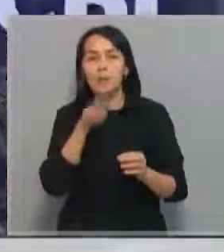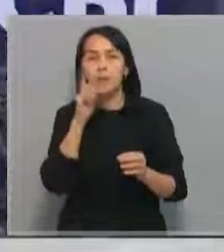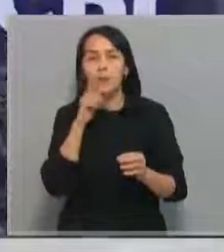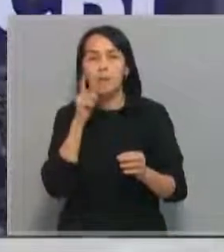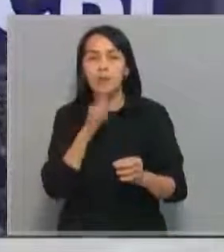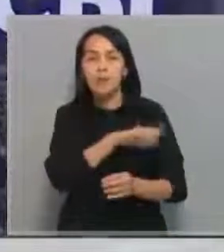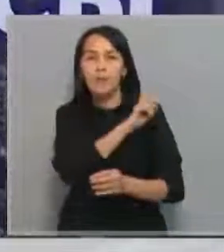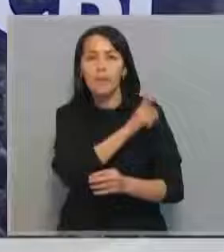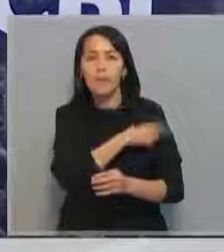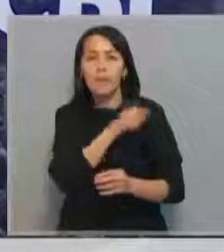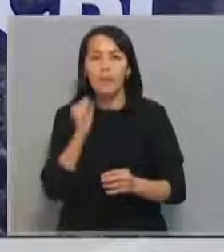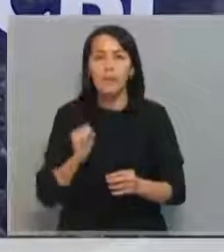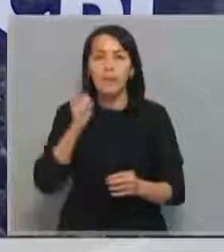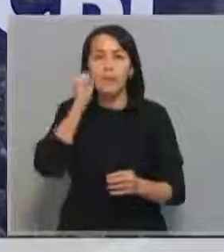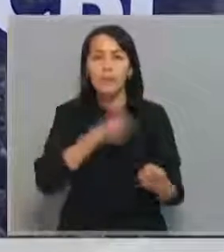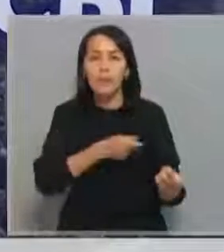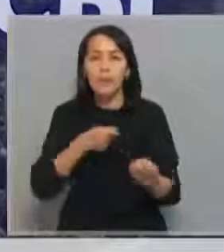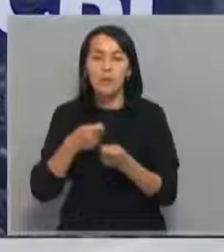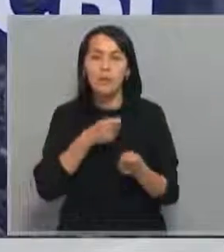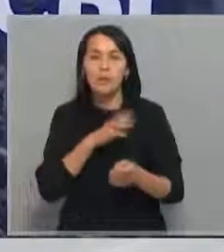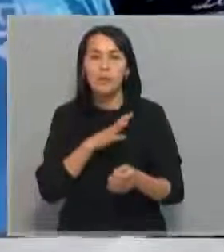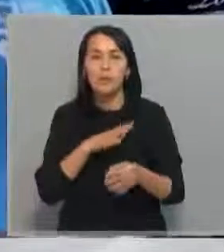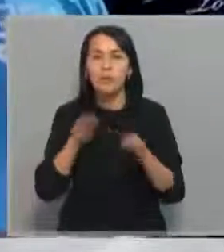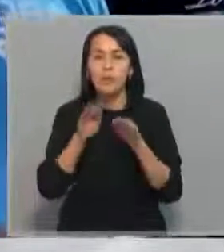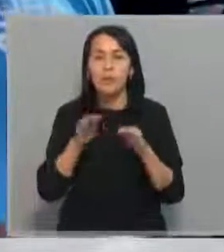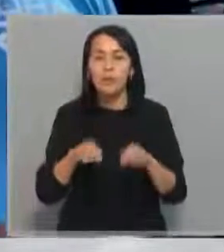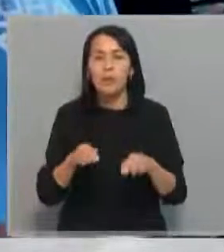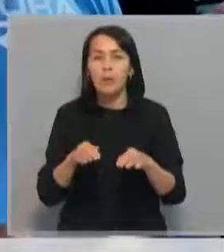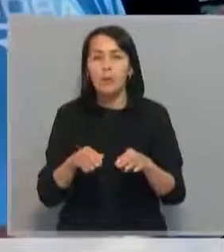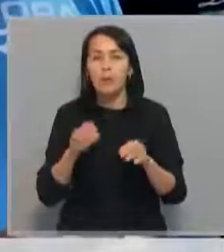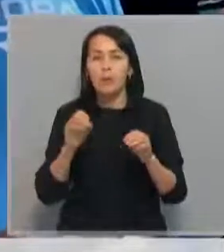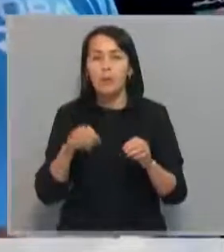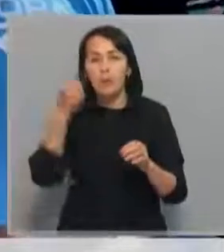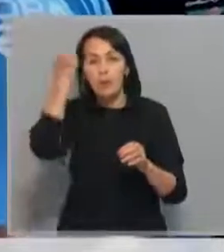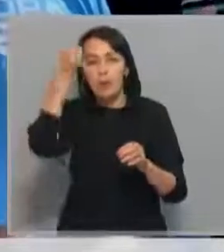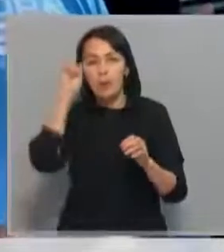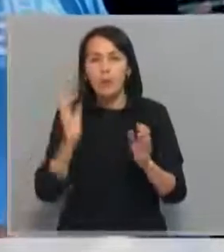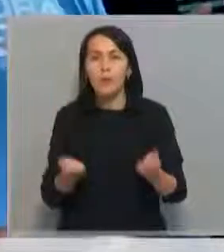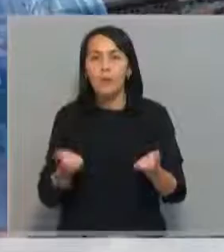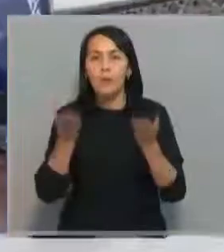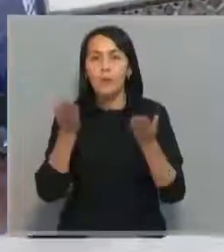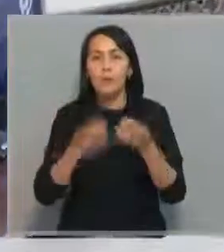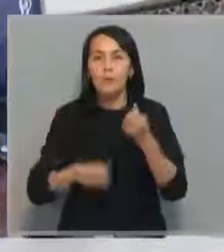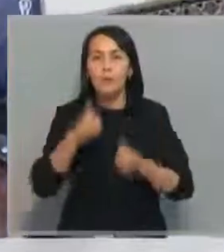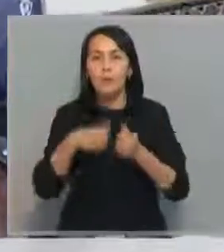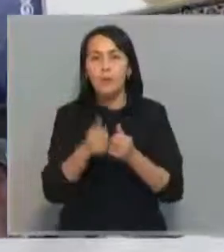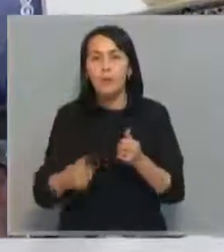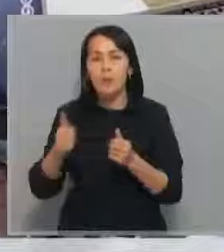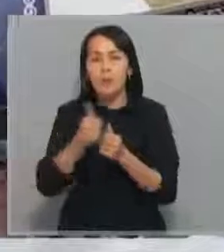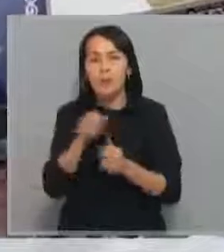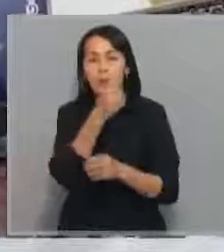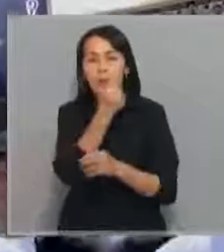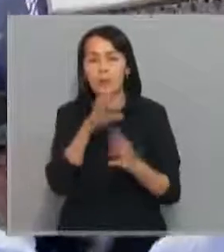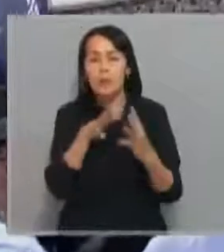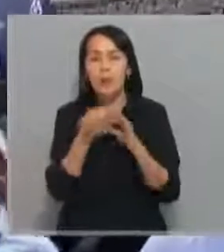білекті жігіттер гір тасын көтеріп арқан тартты. Балалар ізін қуған балуандар қой көтеріп жарысты. Өз қатарларына оқ бойы оза шауып жеңіске